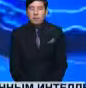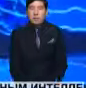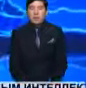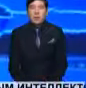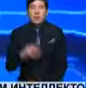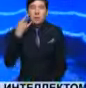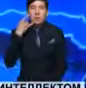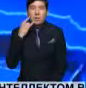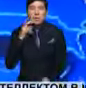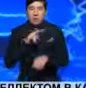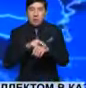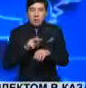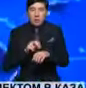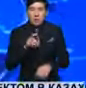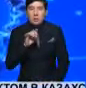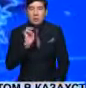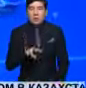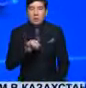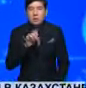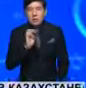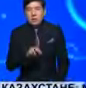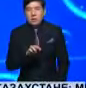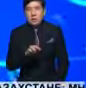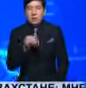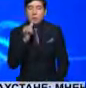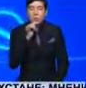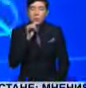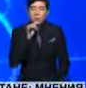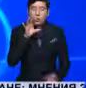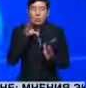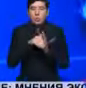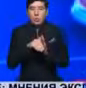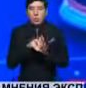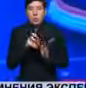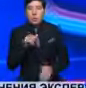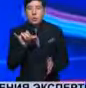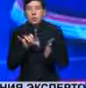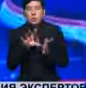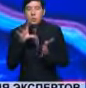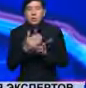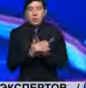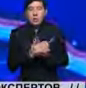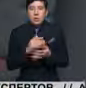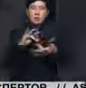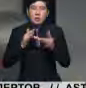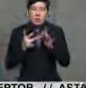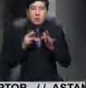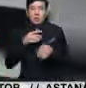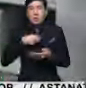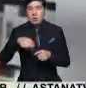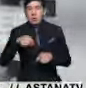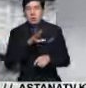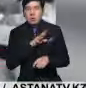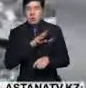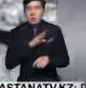Павлодарские полицейские накрыли нелегальный канал распространения электронных сигарет. Их организаторы сбывали через интернет-ресурс. Сотни тысяч